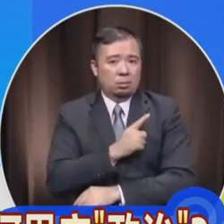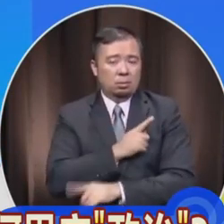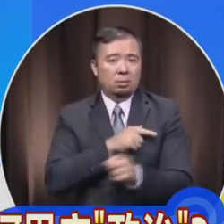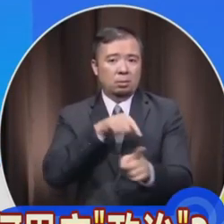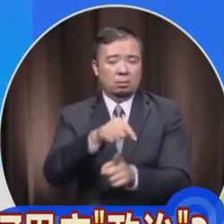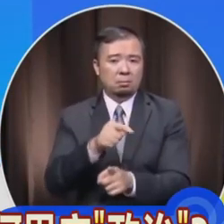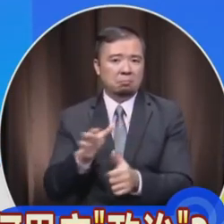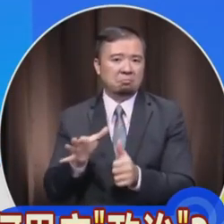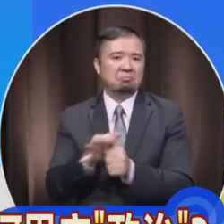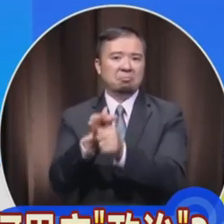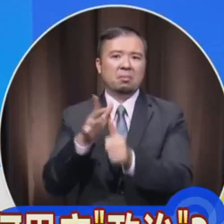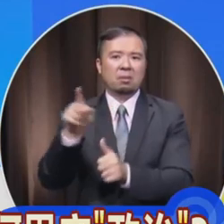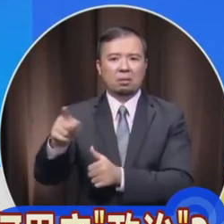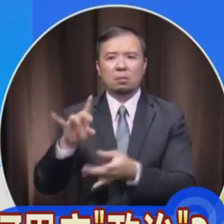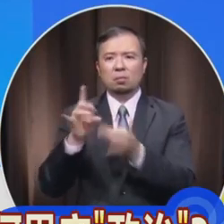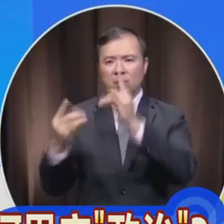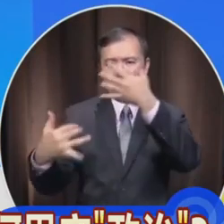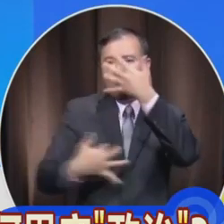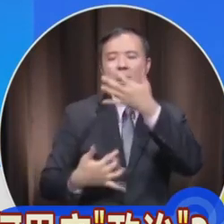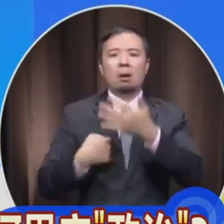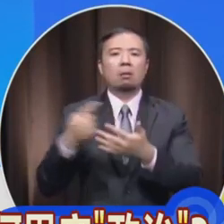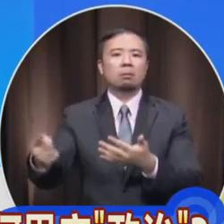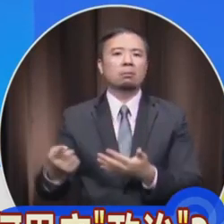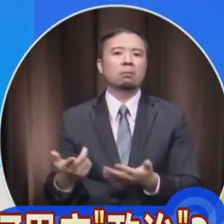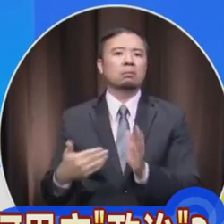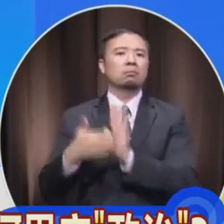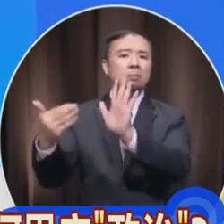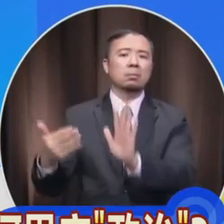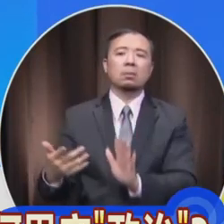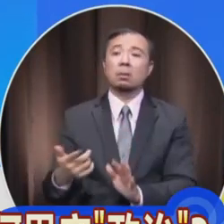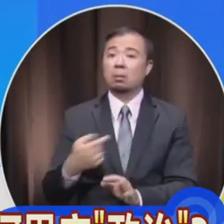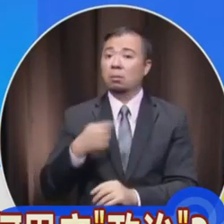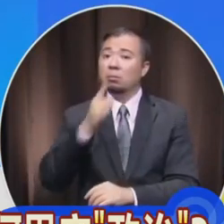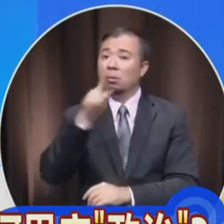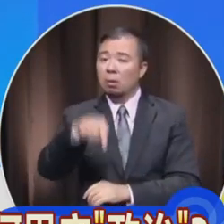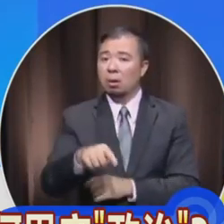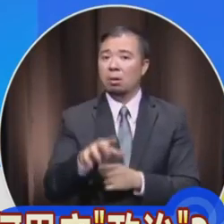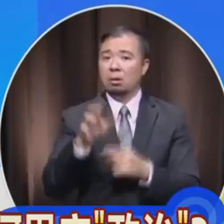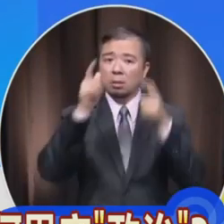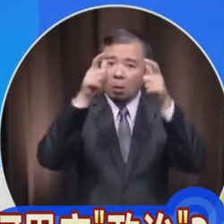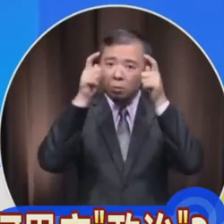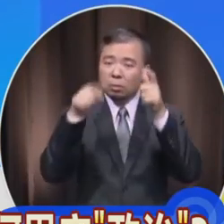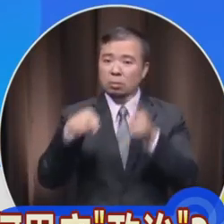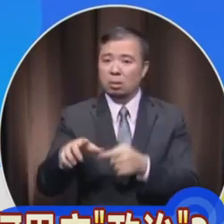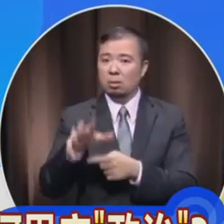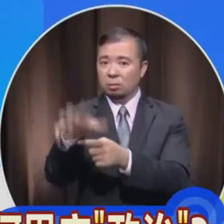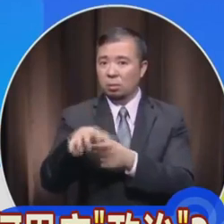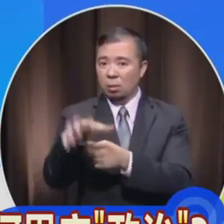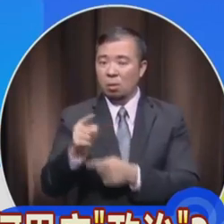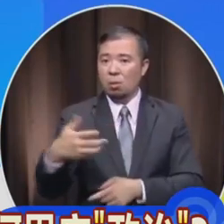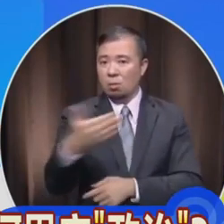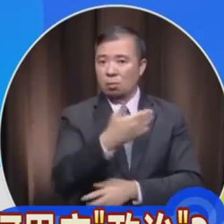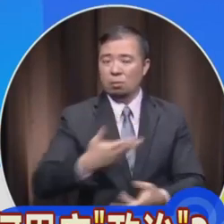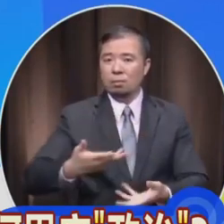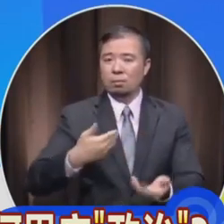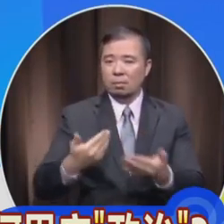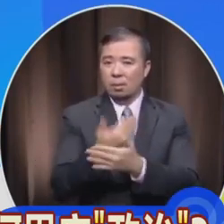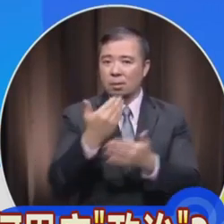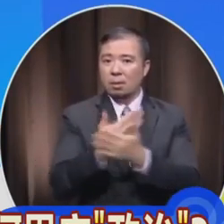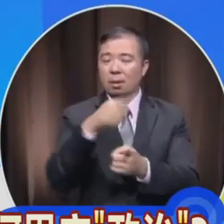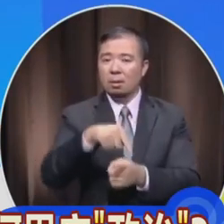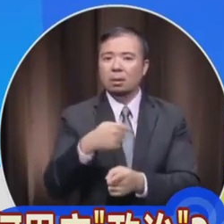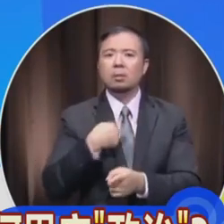完全不接受。我甚至说，为了卖高雄的农产品、渔产品，我举一个比较极端的例子，北韩的金正恩要